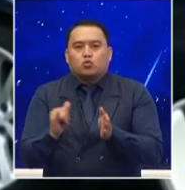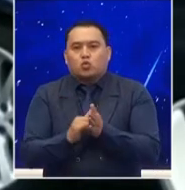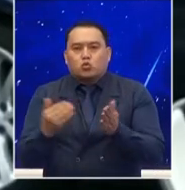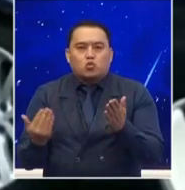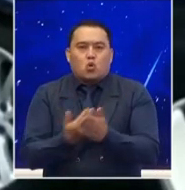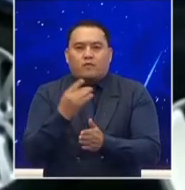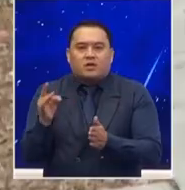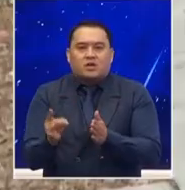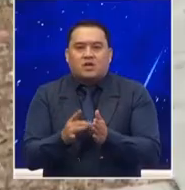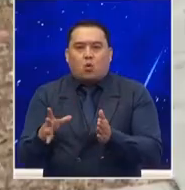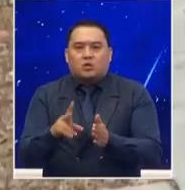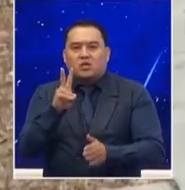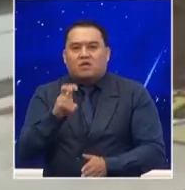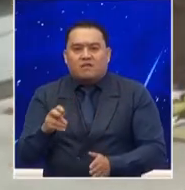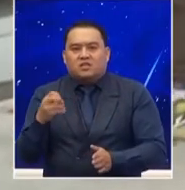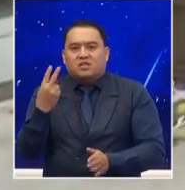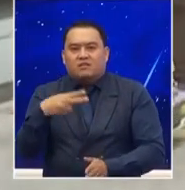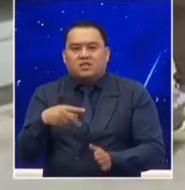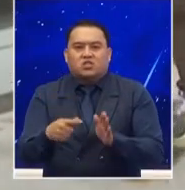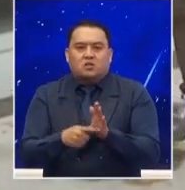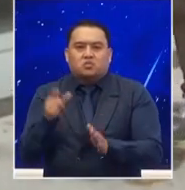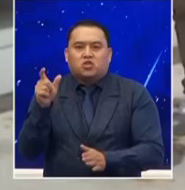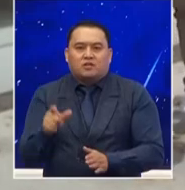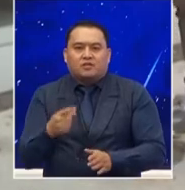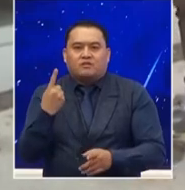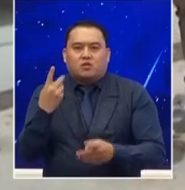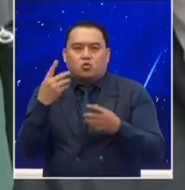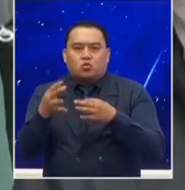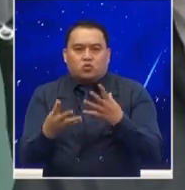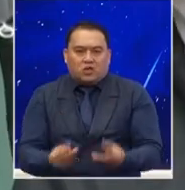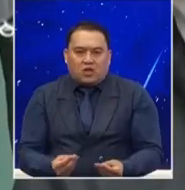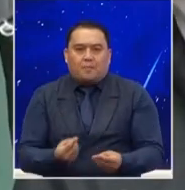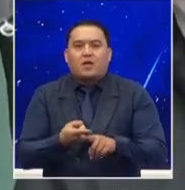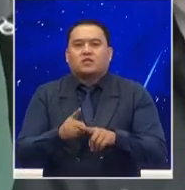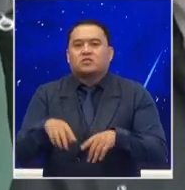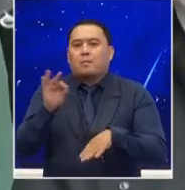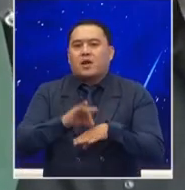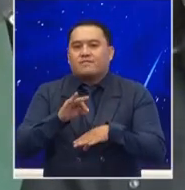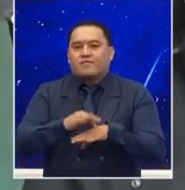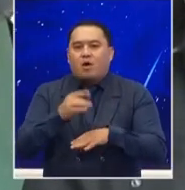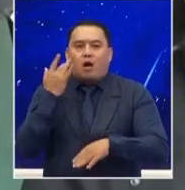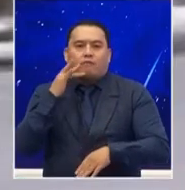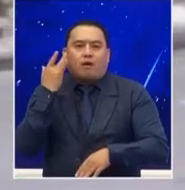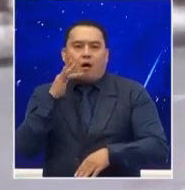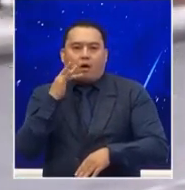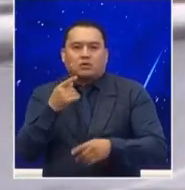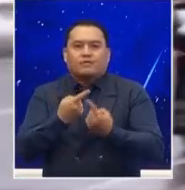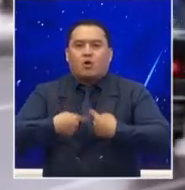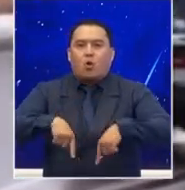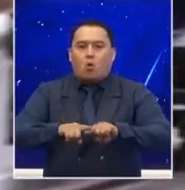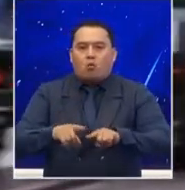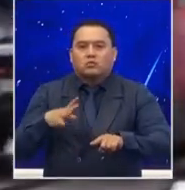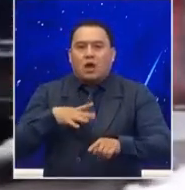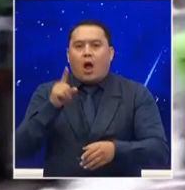установлен очередной антирекорд – 227 тысяч случаев. На фоне роста заболеваемости власти мегаполиса